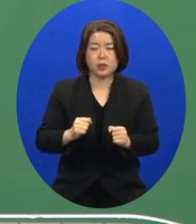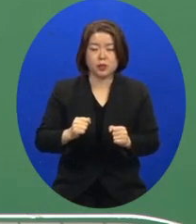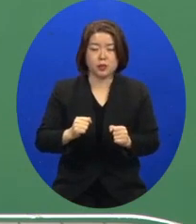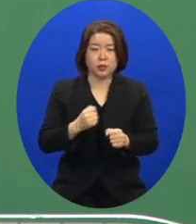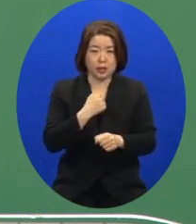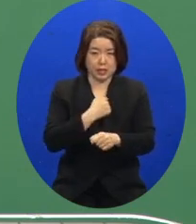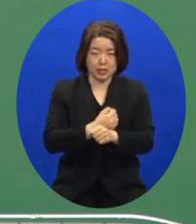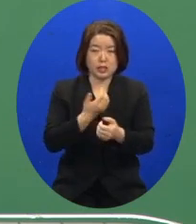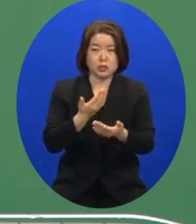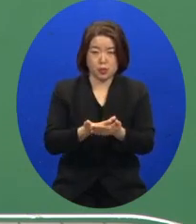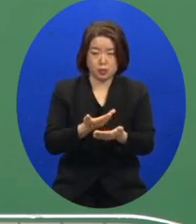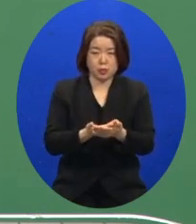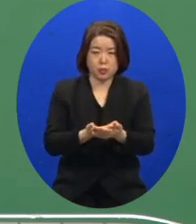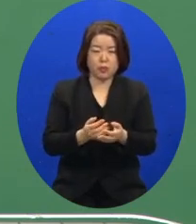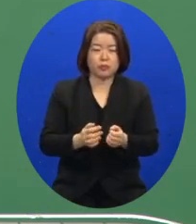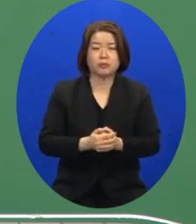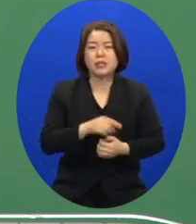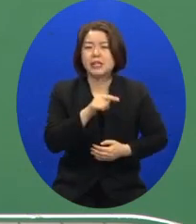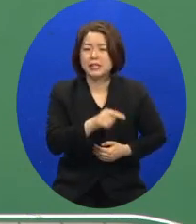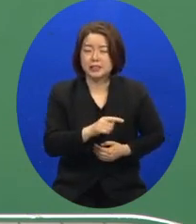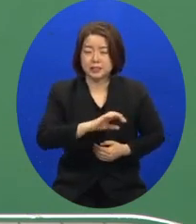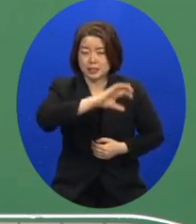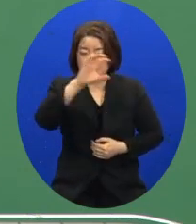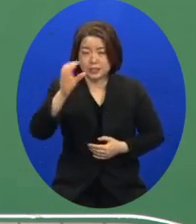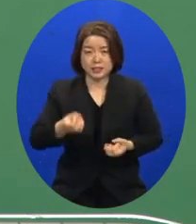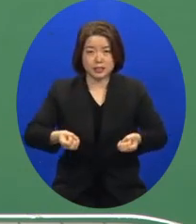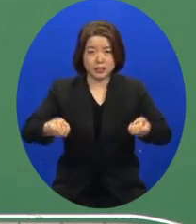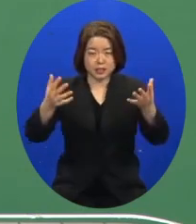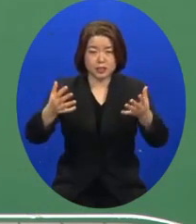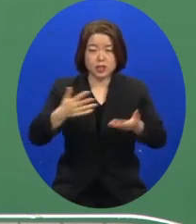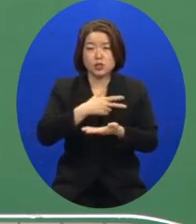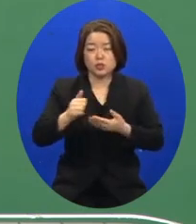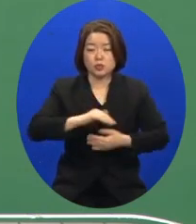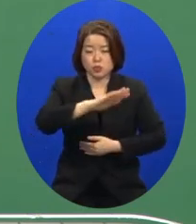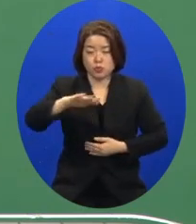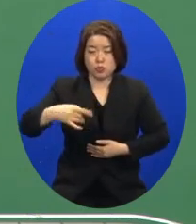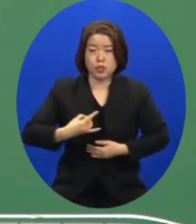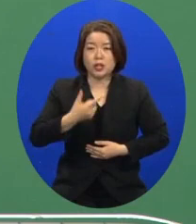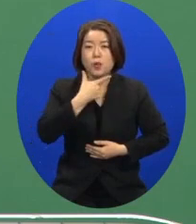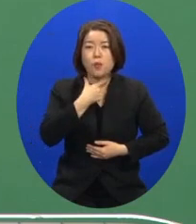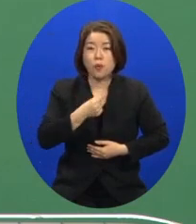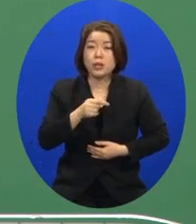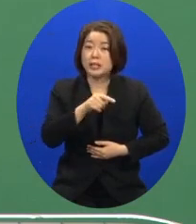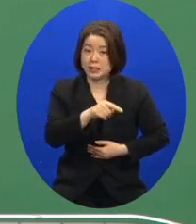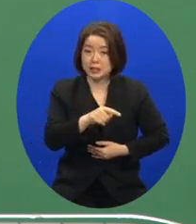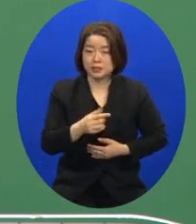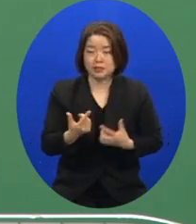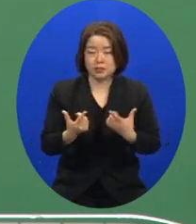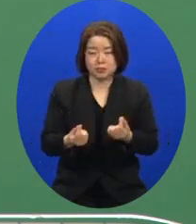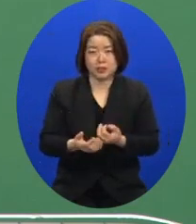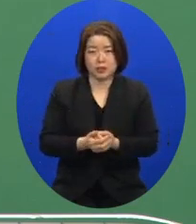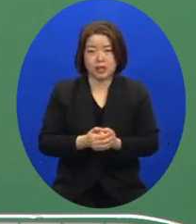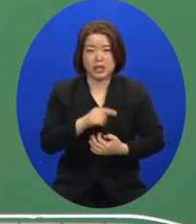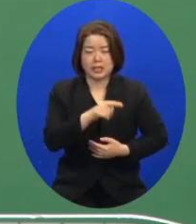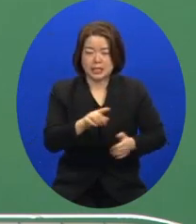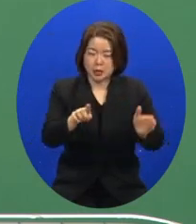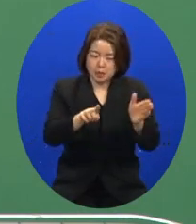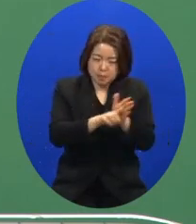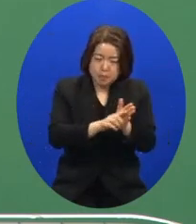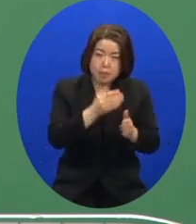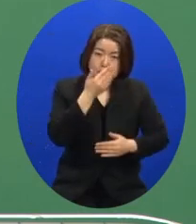하옵시고, 이것이 성탄절에 주님이 우리에게 원하시는 것입니다. 이것이